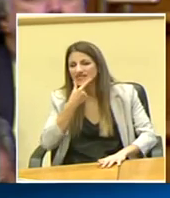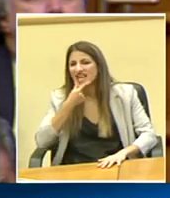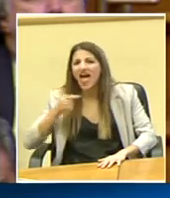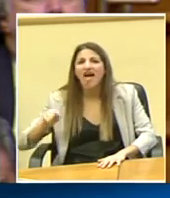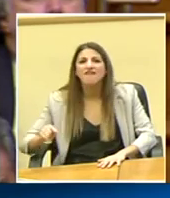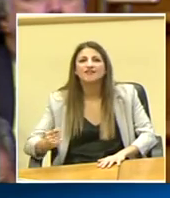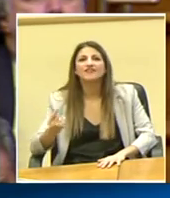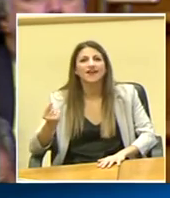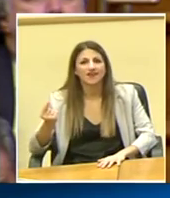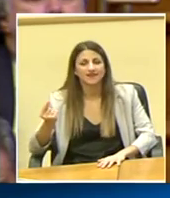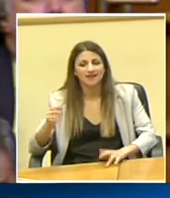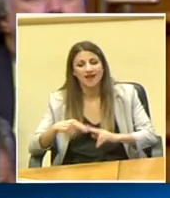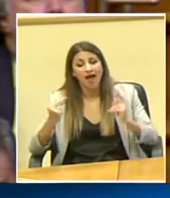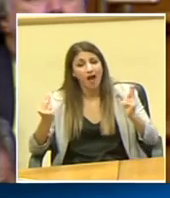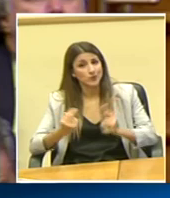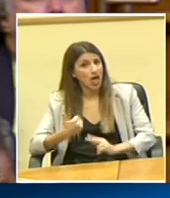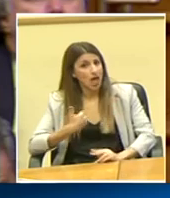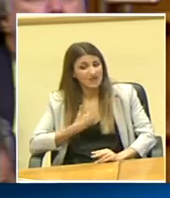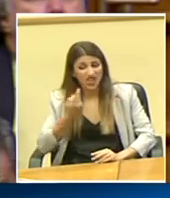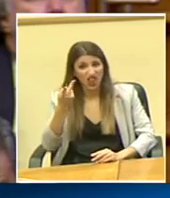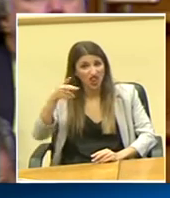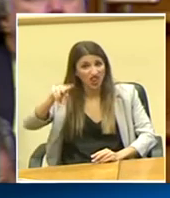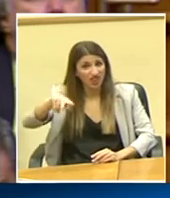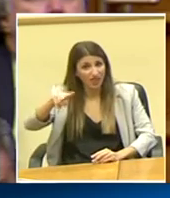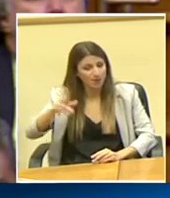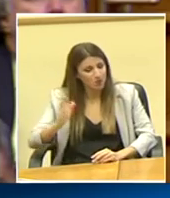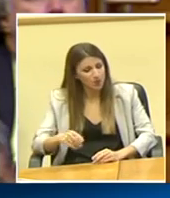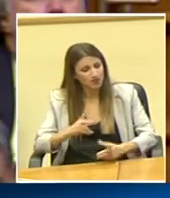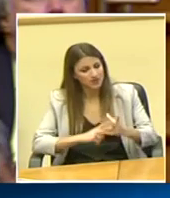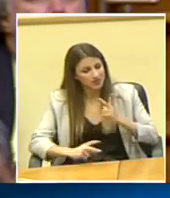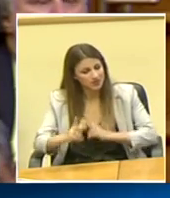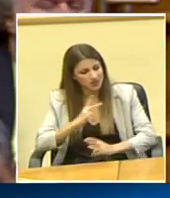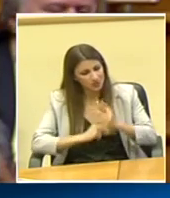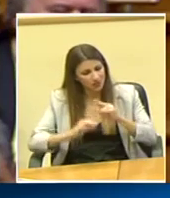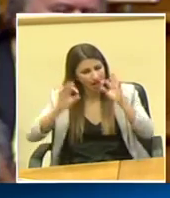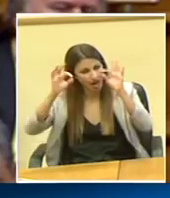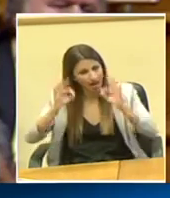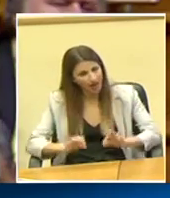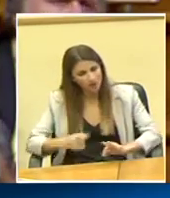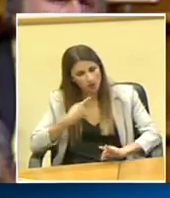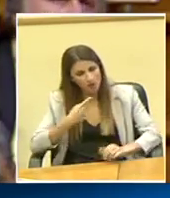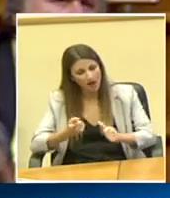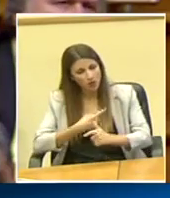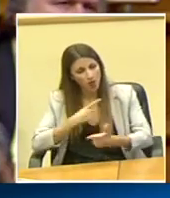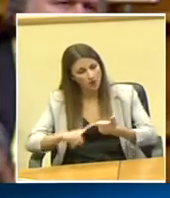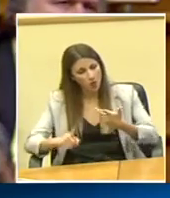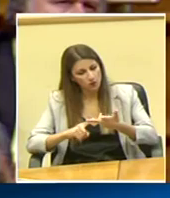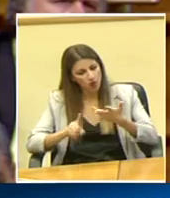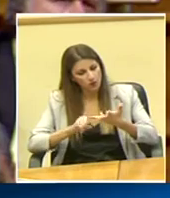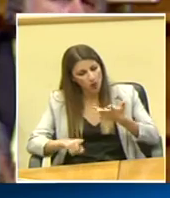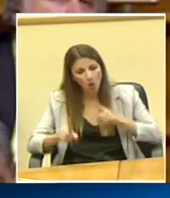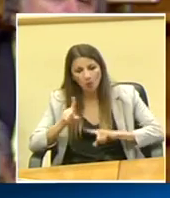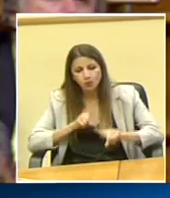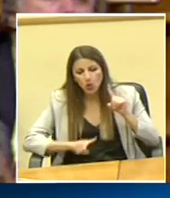ώστε αυτές τις δύο μέρες να μιλήσουμε με ονόματα και με διευθύνσεις για το ποιος έδωσε τι και